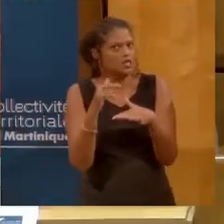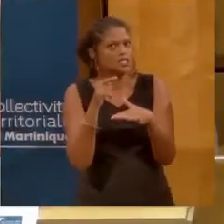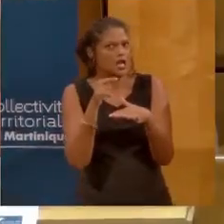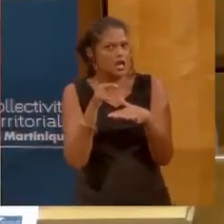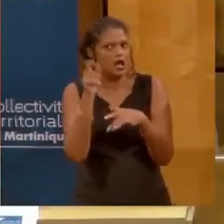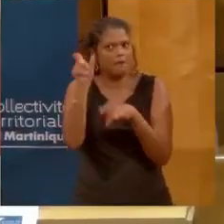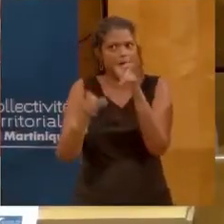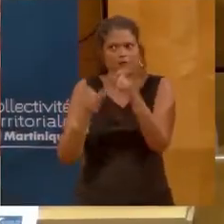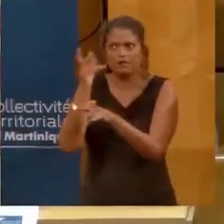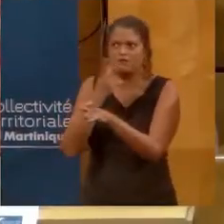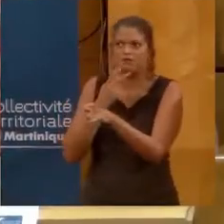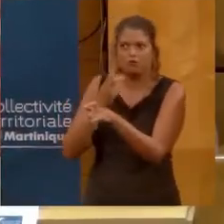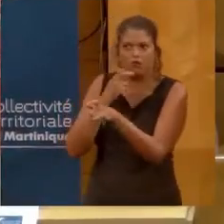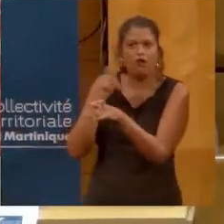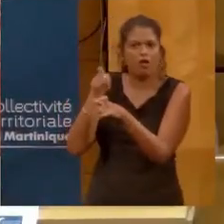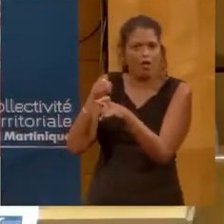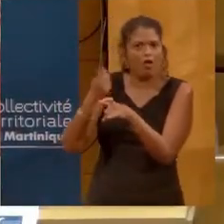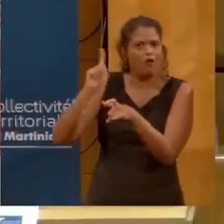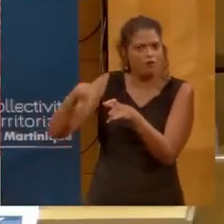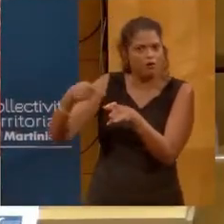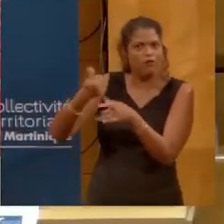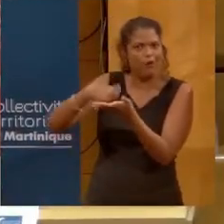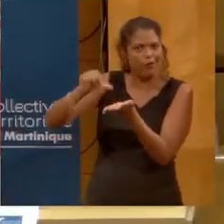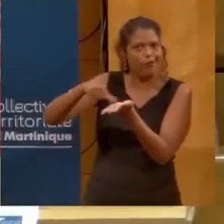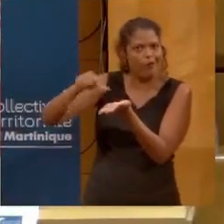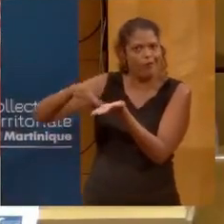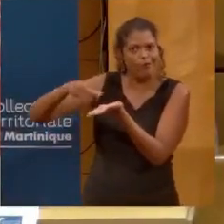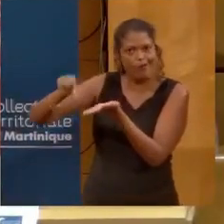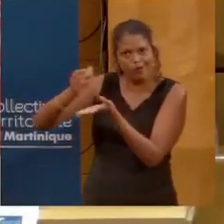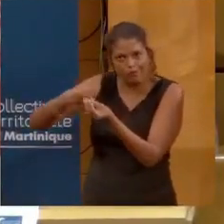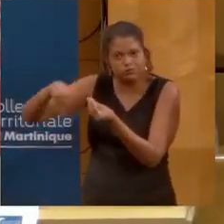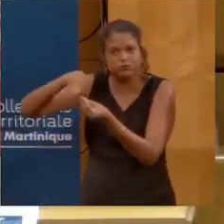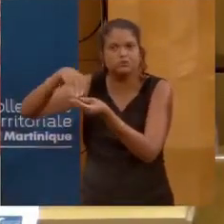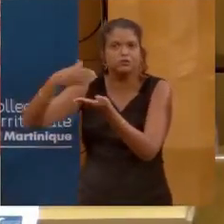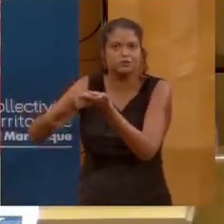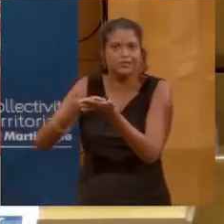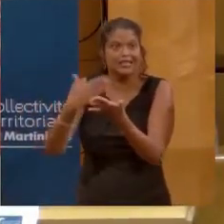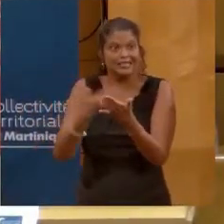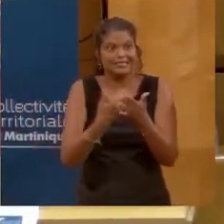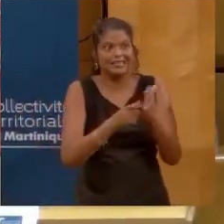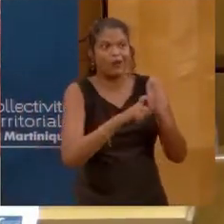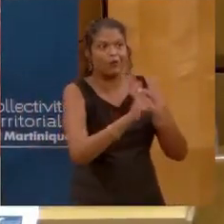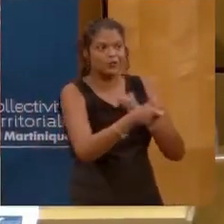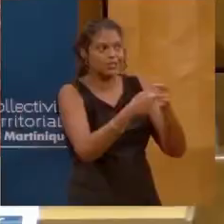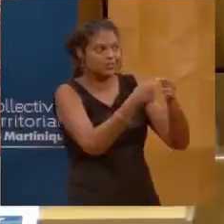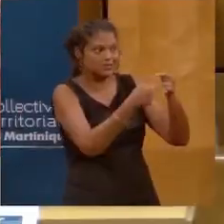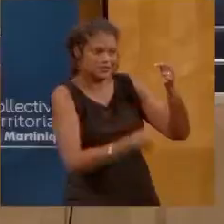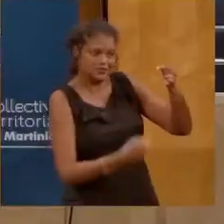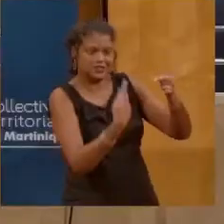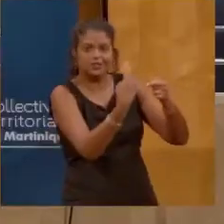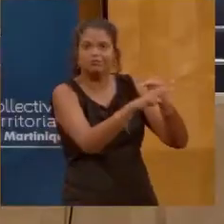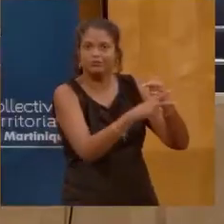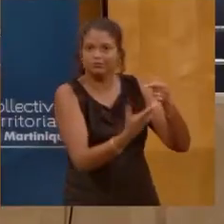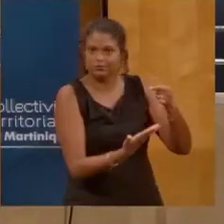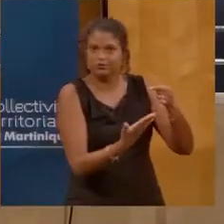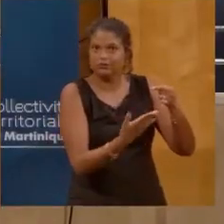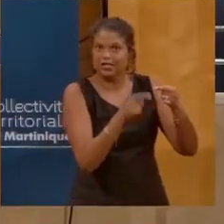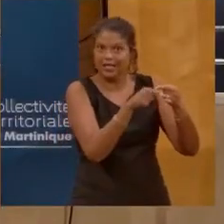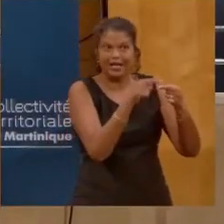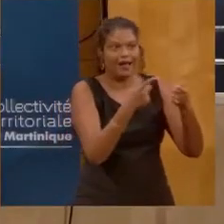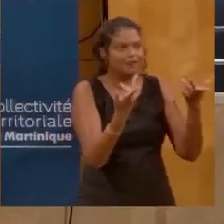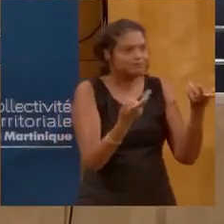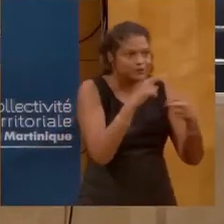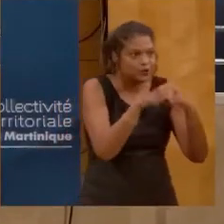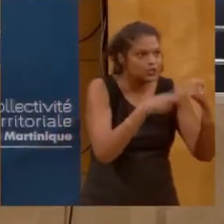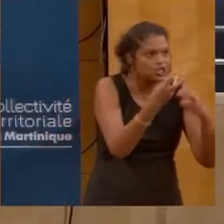contribuables. Voilà les conséquences de déficit. C'est-à-dire, on se retourne sur les